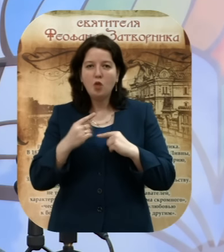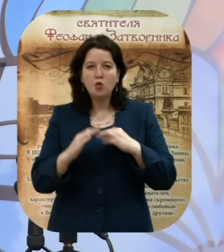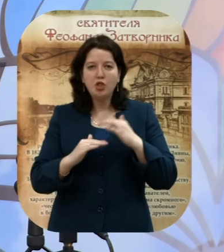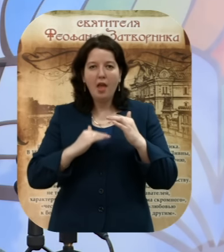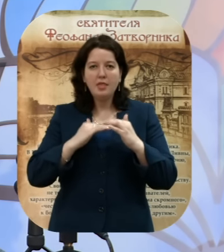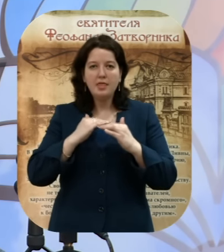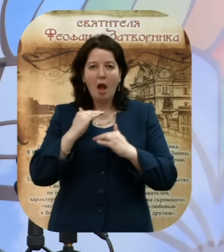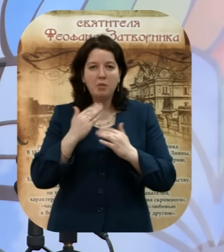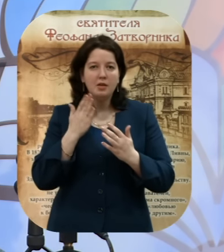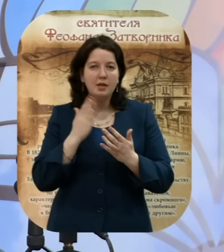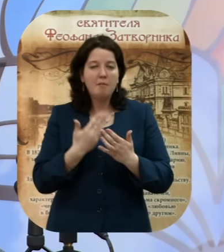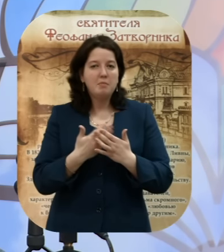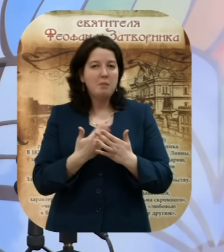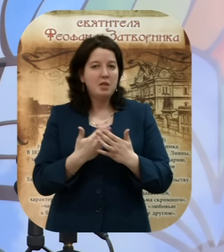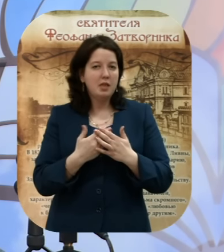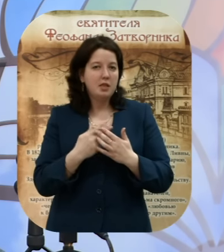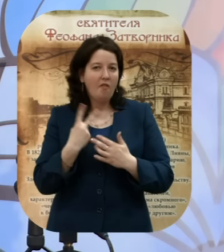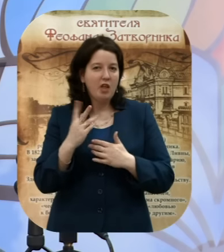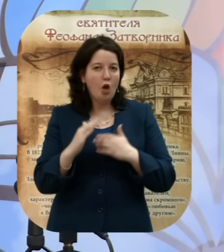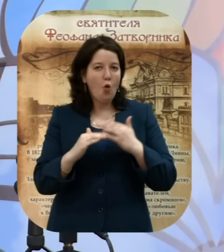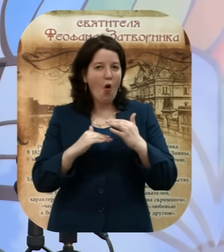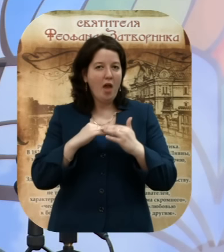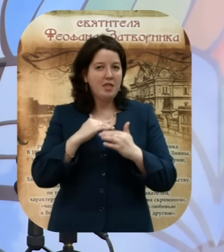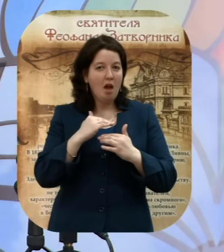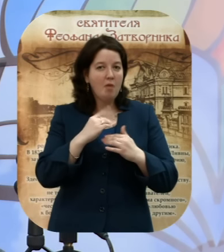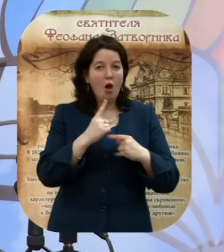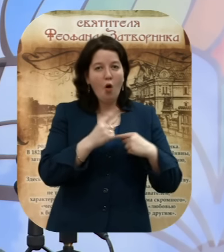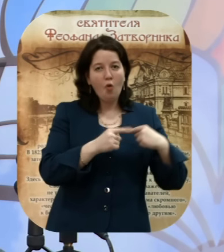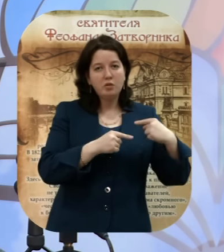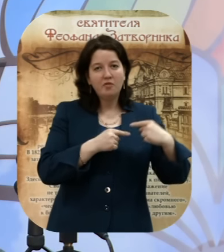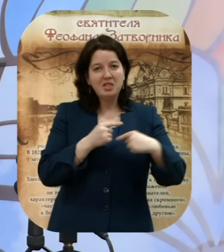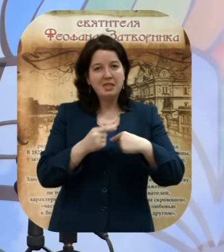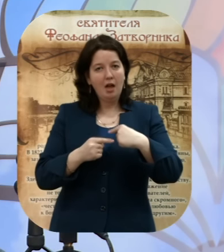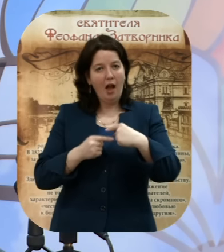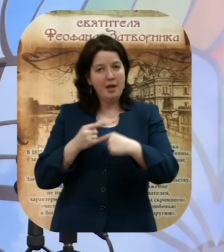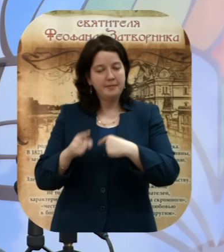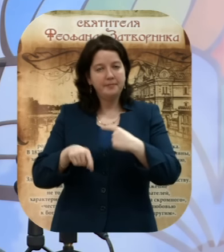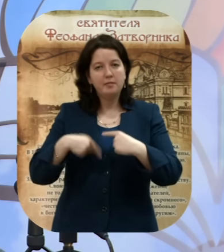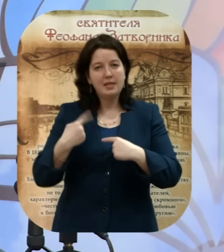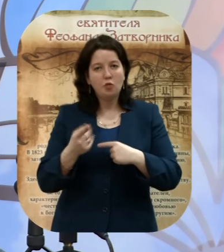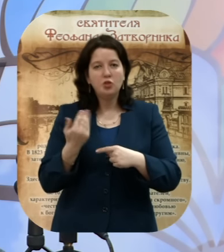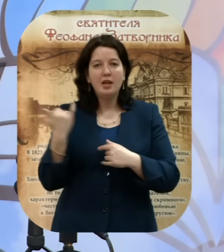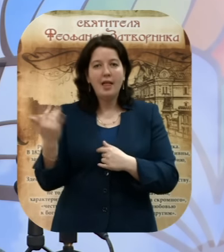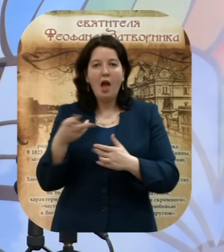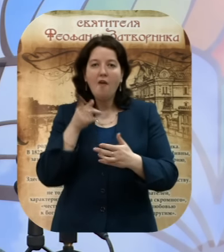значит второй? Он, естественно, вытекает из этого для верующего человека.